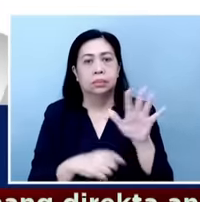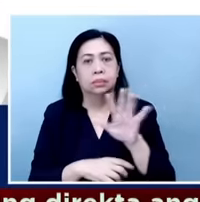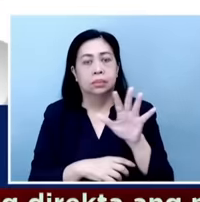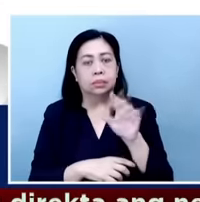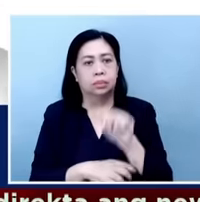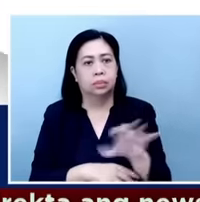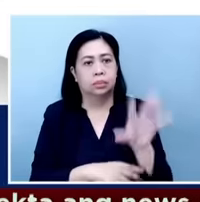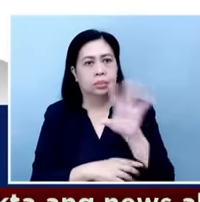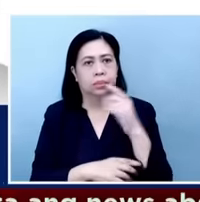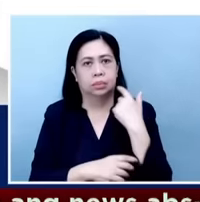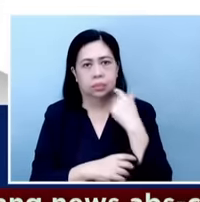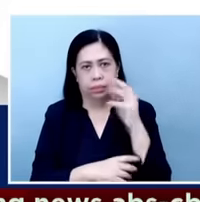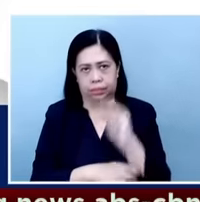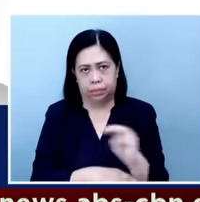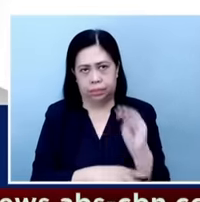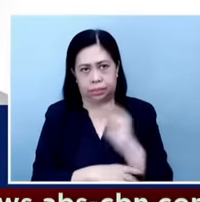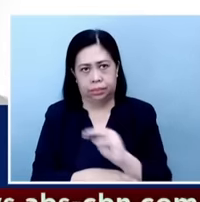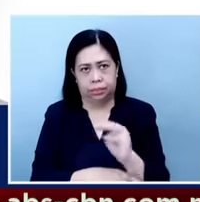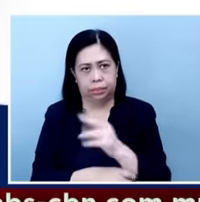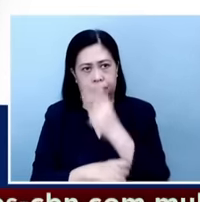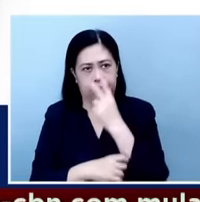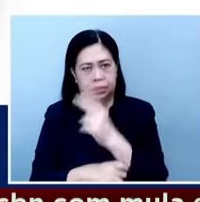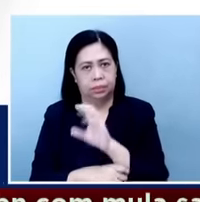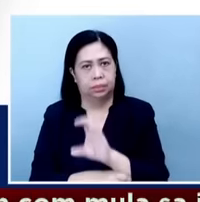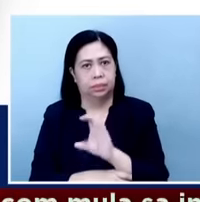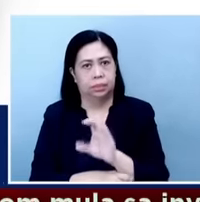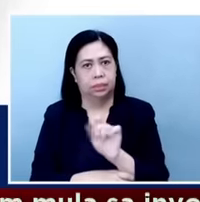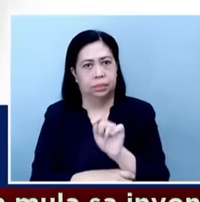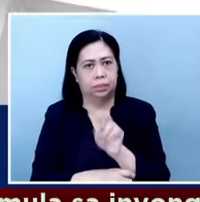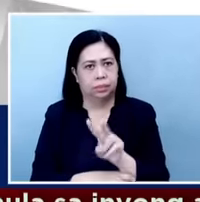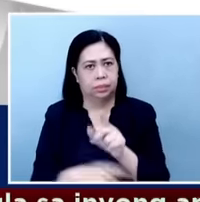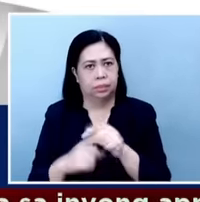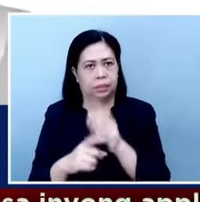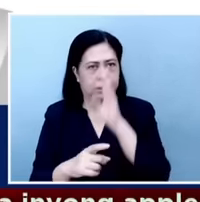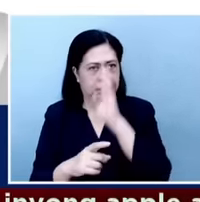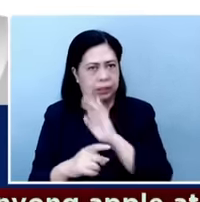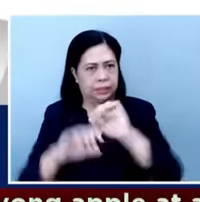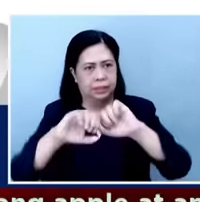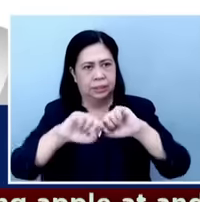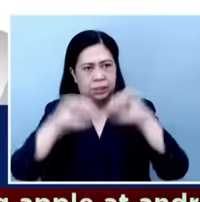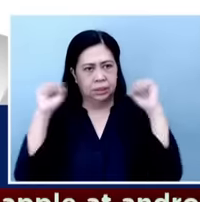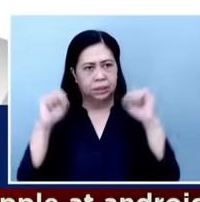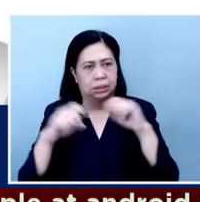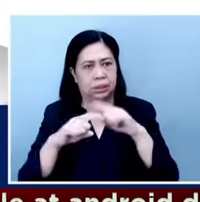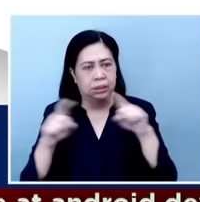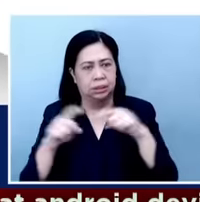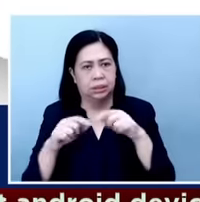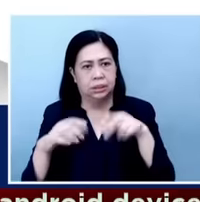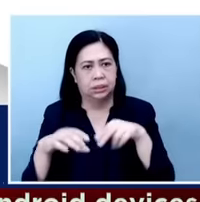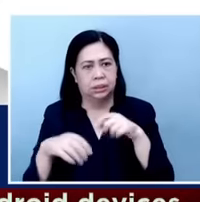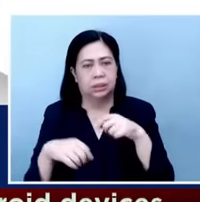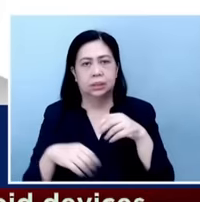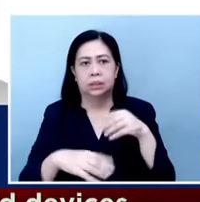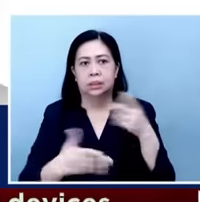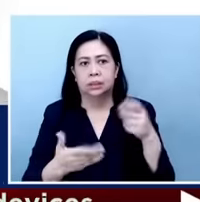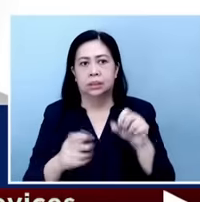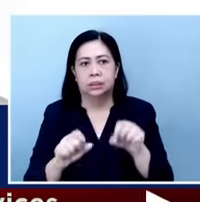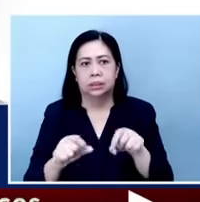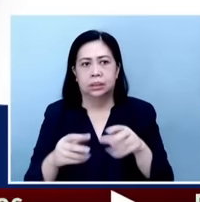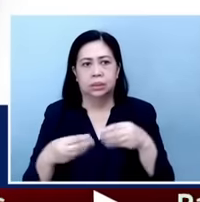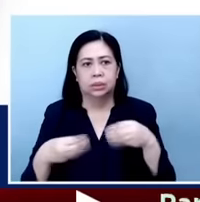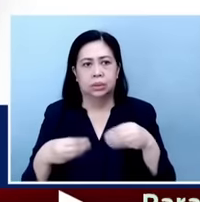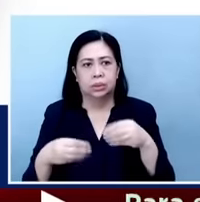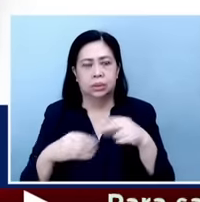umaga nitong Lunes. Kita sa CCTV na binaklas ng lalaki ang panel ng tindahan at sumampa